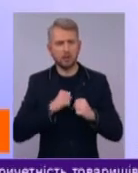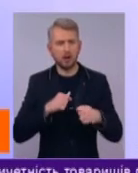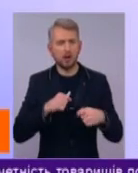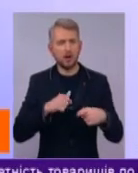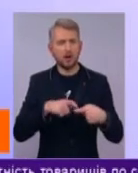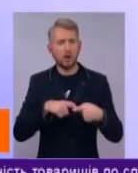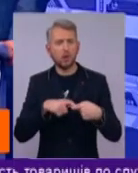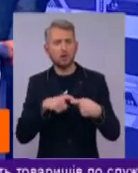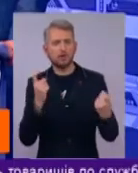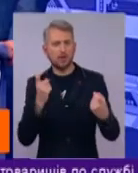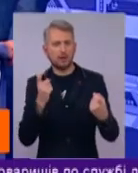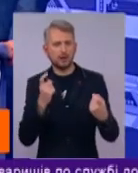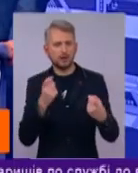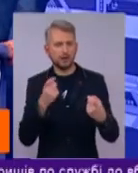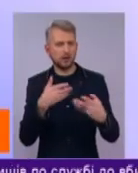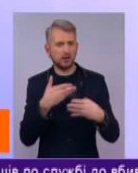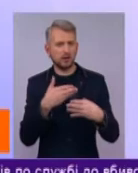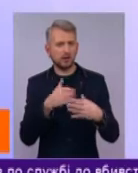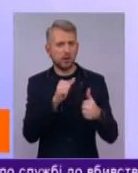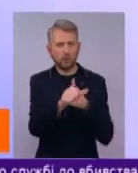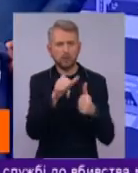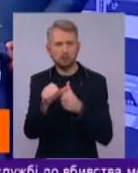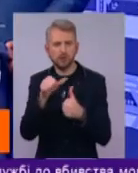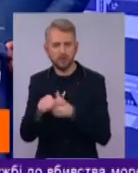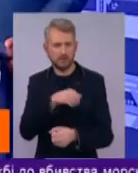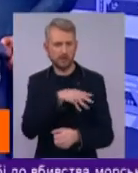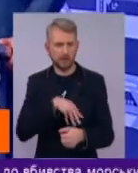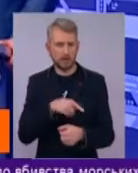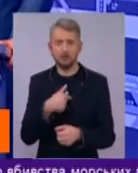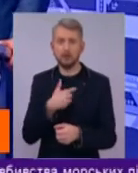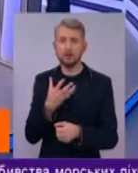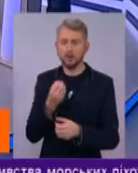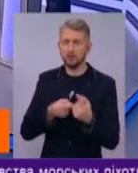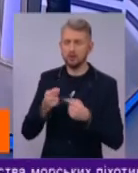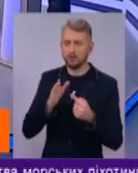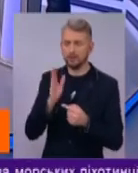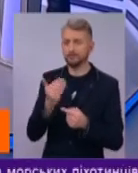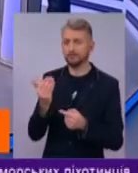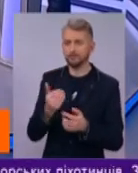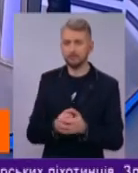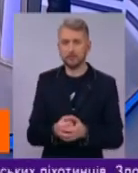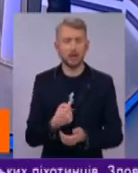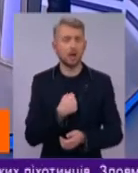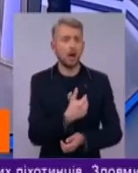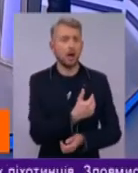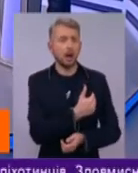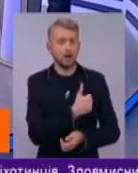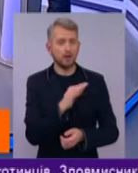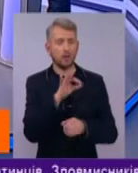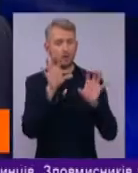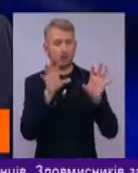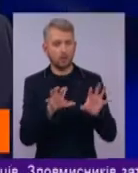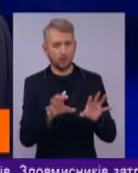роз'єднати і роздрібнити ветеранів. Ми повернемося ще до цього. Прошу, пане Валерію. Ну от, кстати, я хотів о